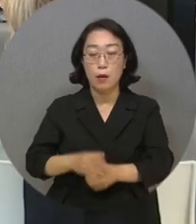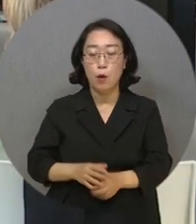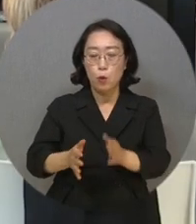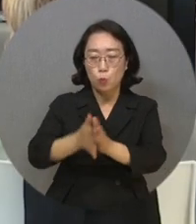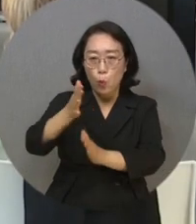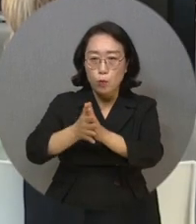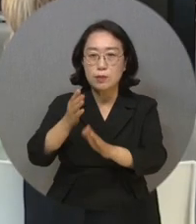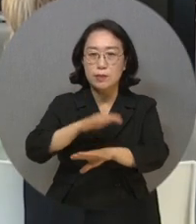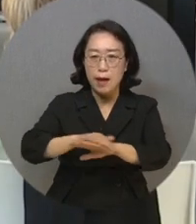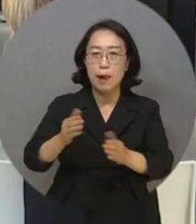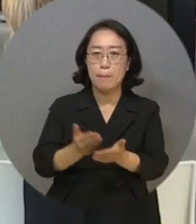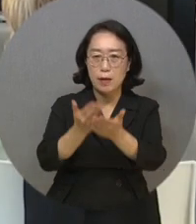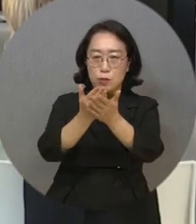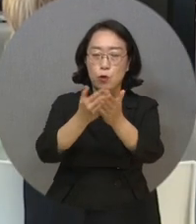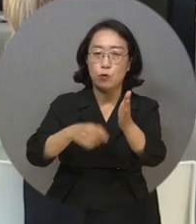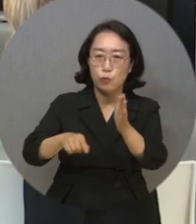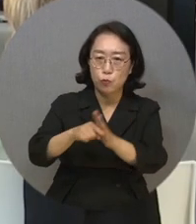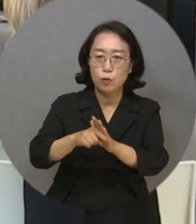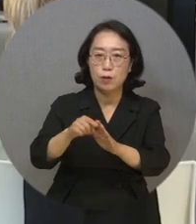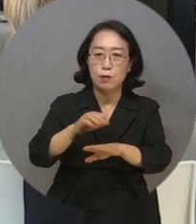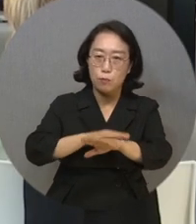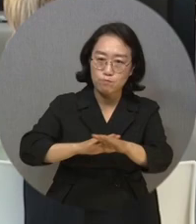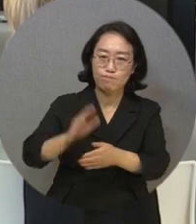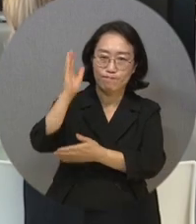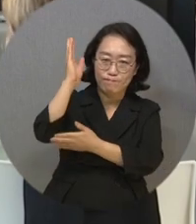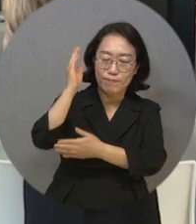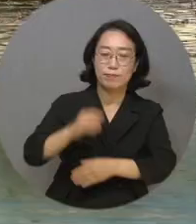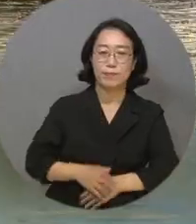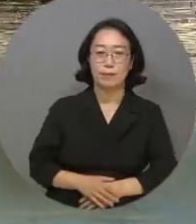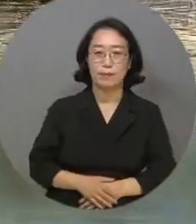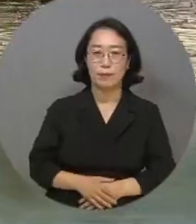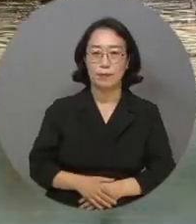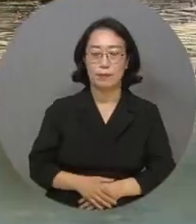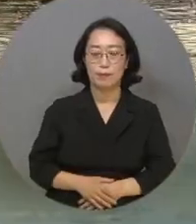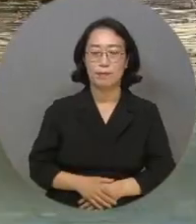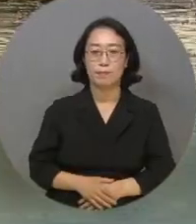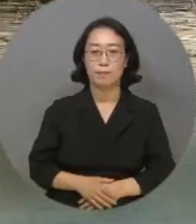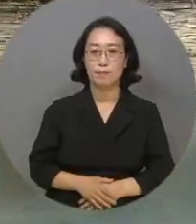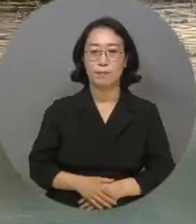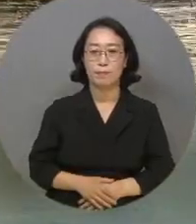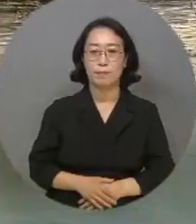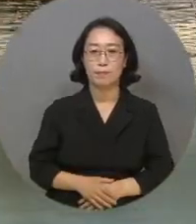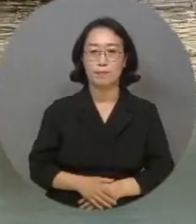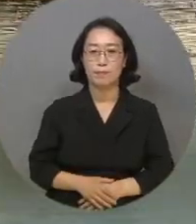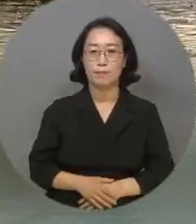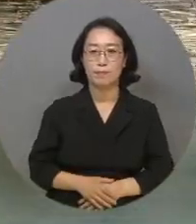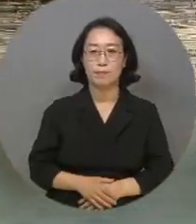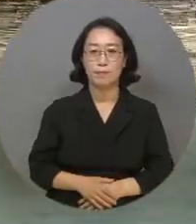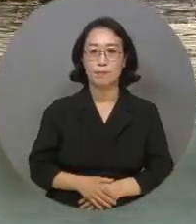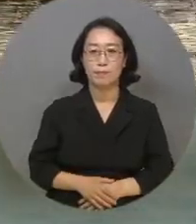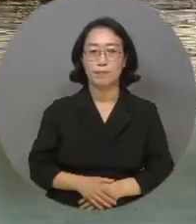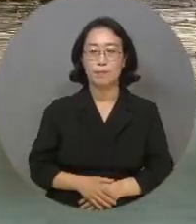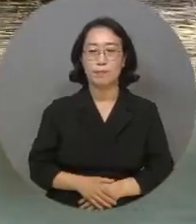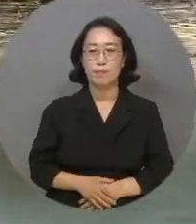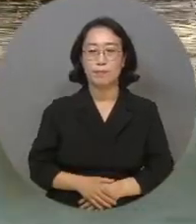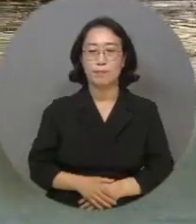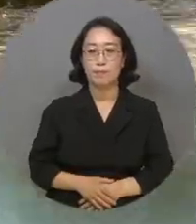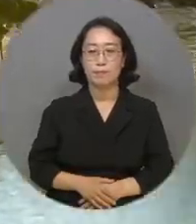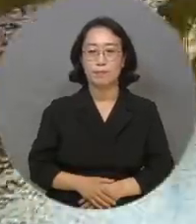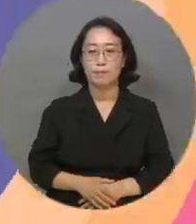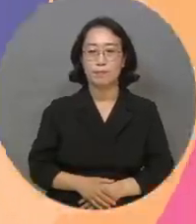발전 방향에 대한 논의를 더 활성화시켰습니다. 복지TV 뉴스 황현재입니다.